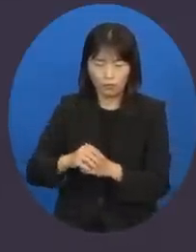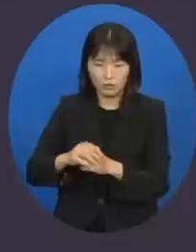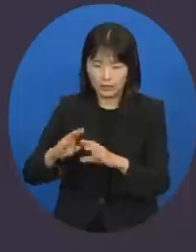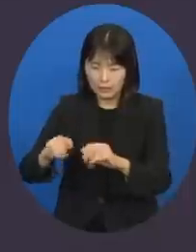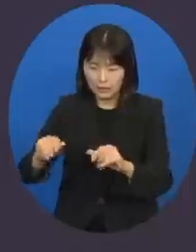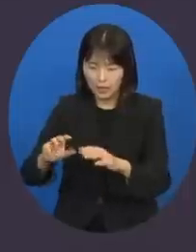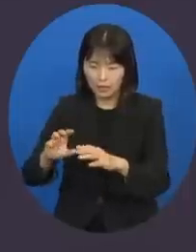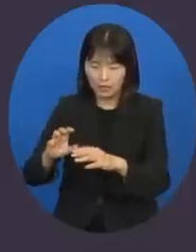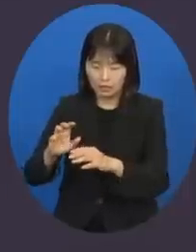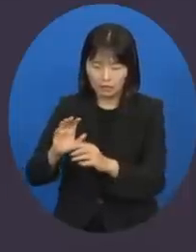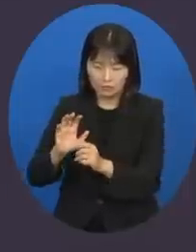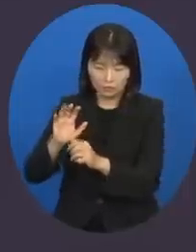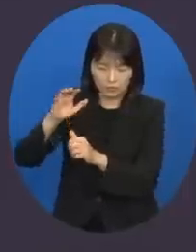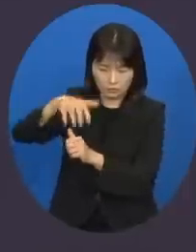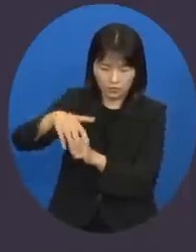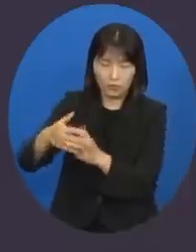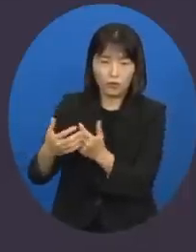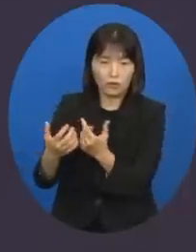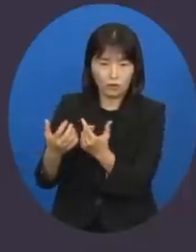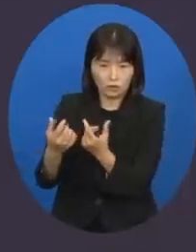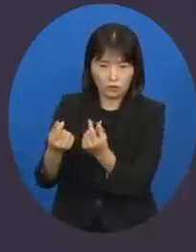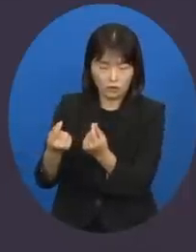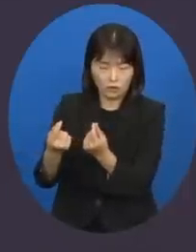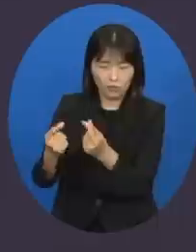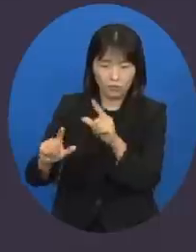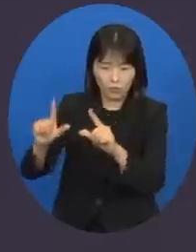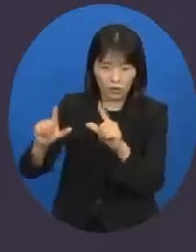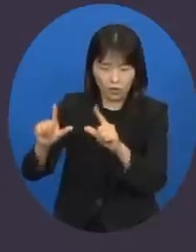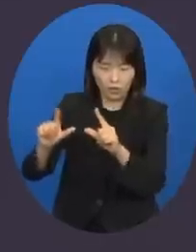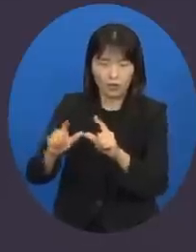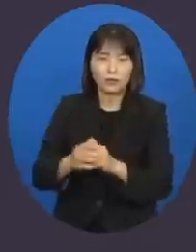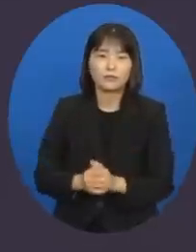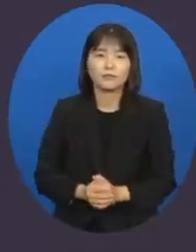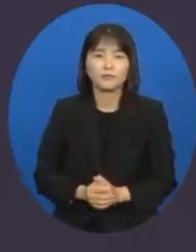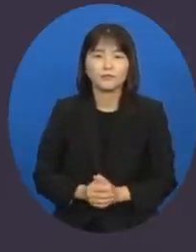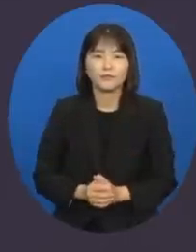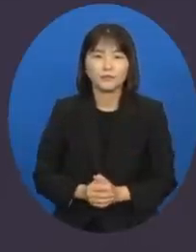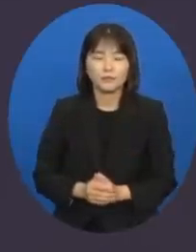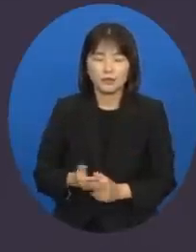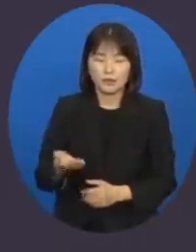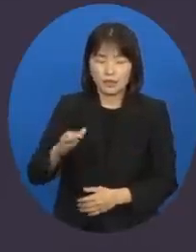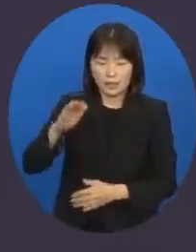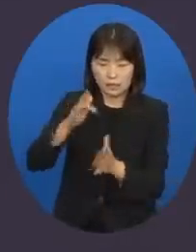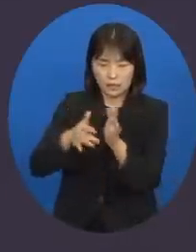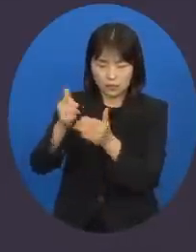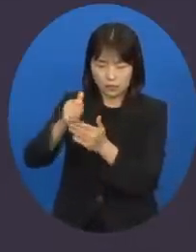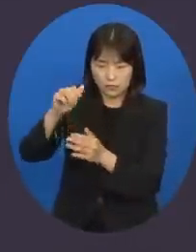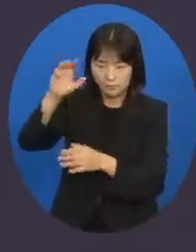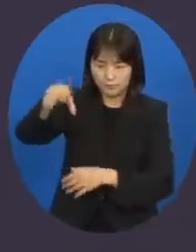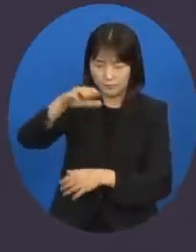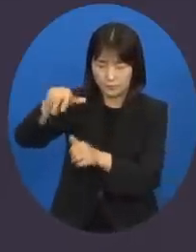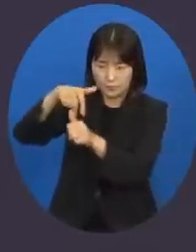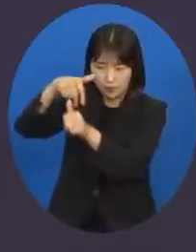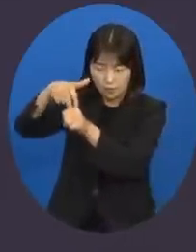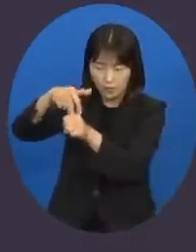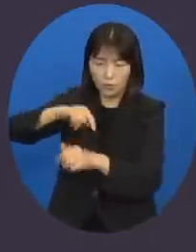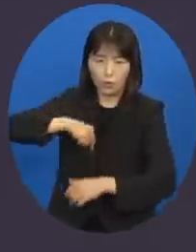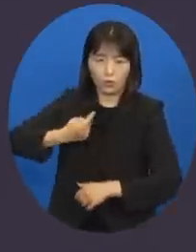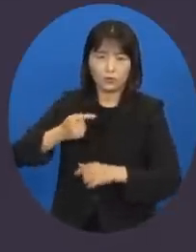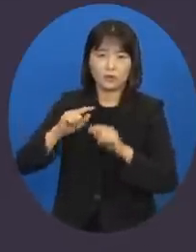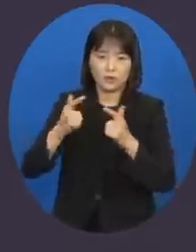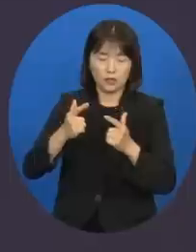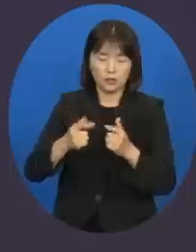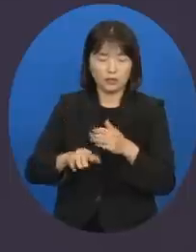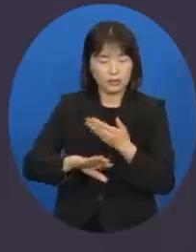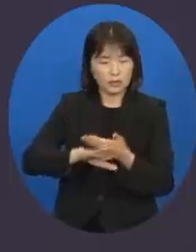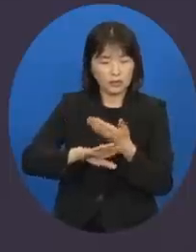불려진 이름으로 알려져 있습니다. 근데 예수님이 달리신 그곳은 혼자 달리신 것이 아니라 다른 두 강도와